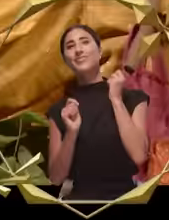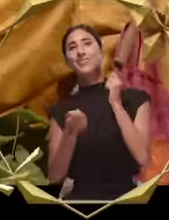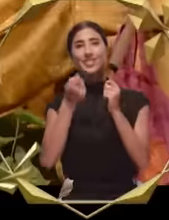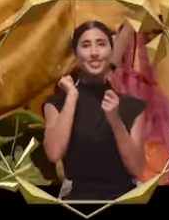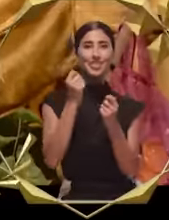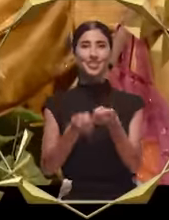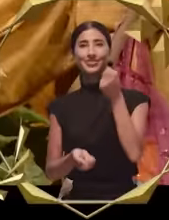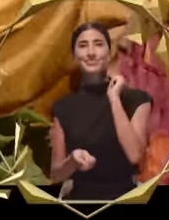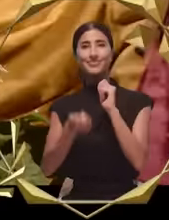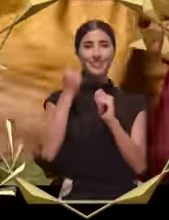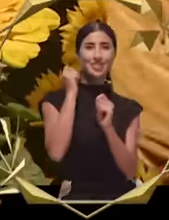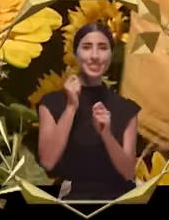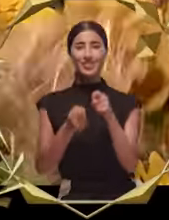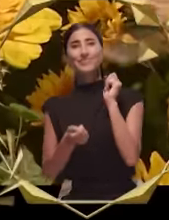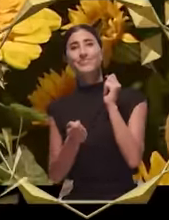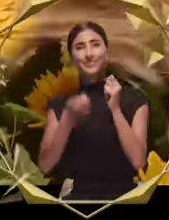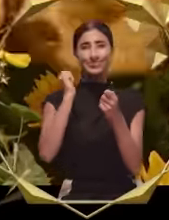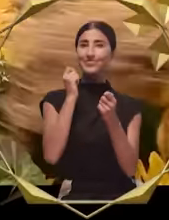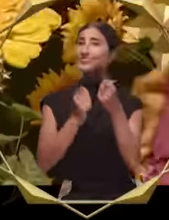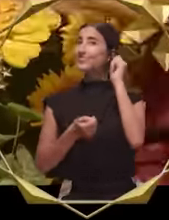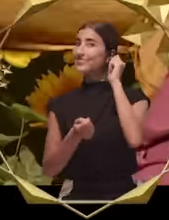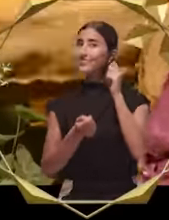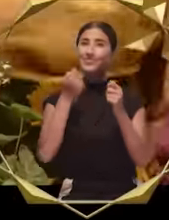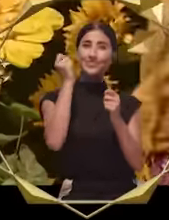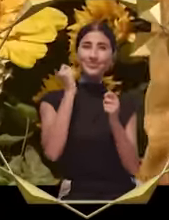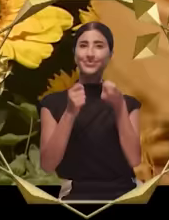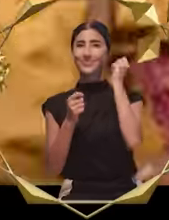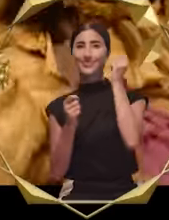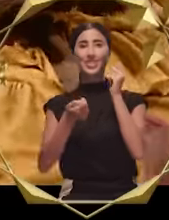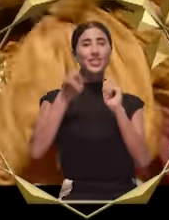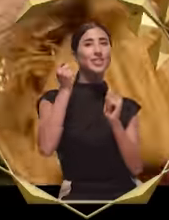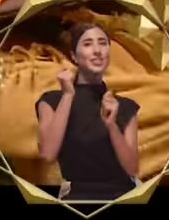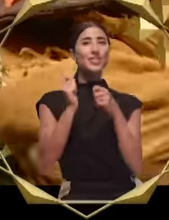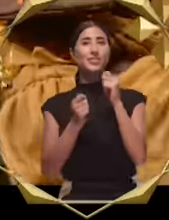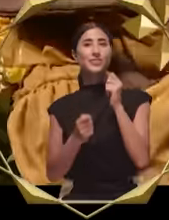حش. تزن ذبابة على أنفي لا أقول